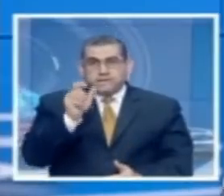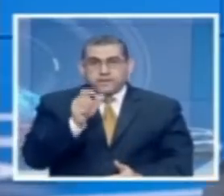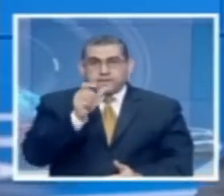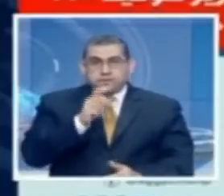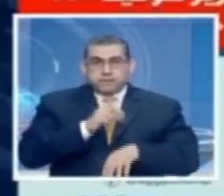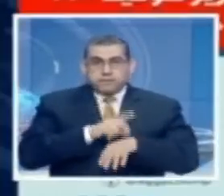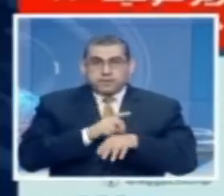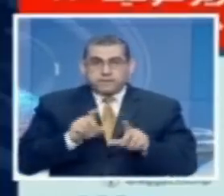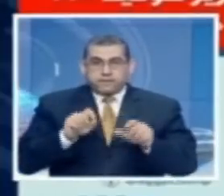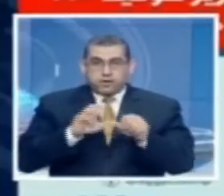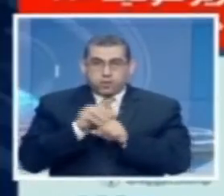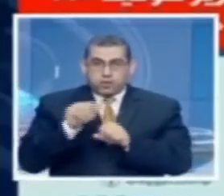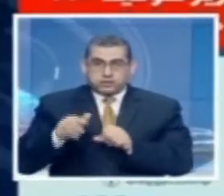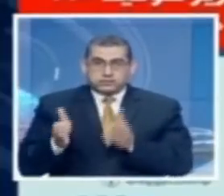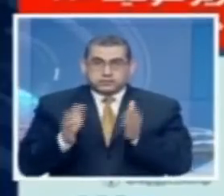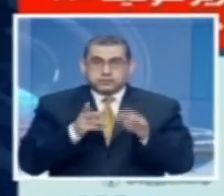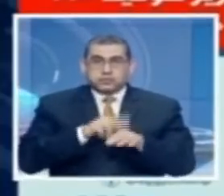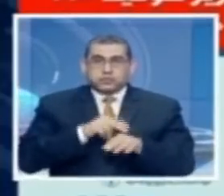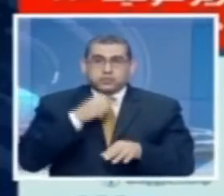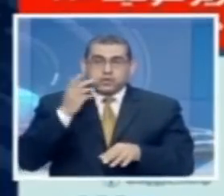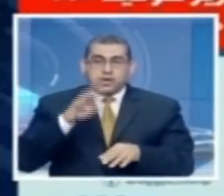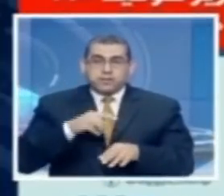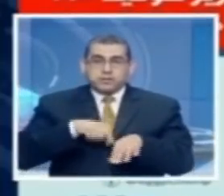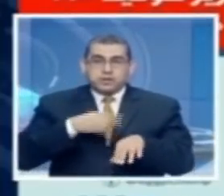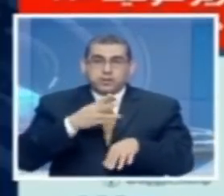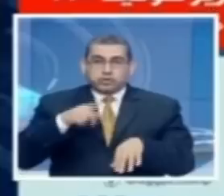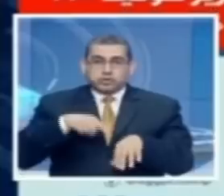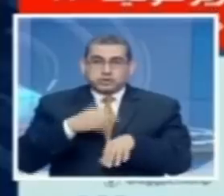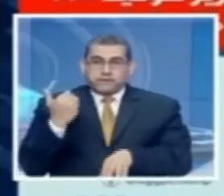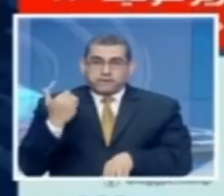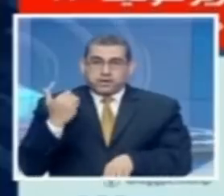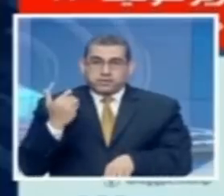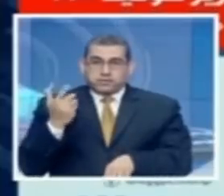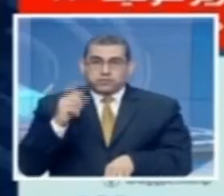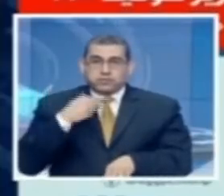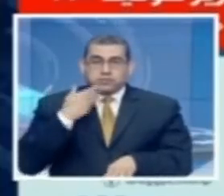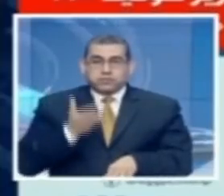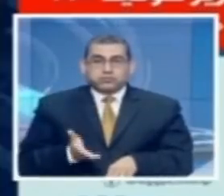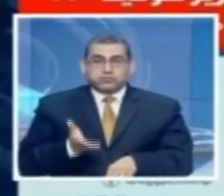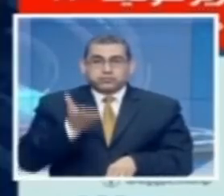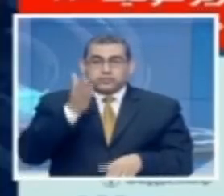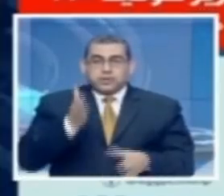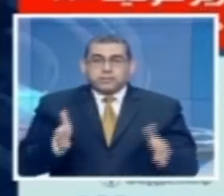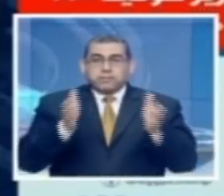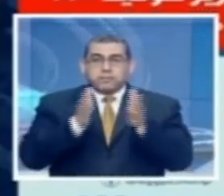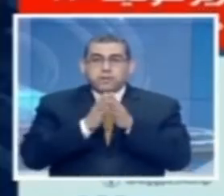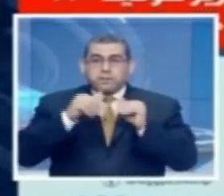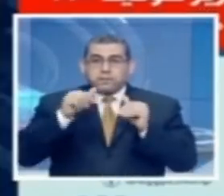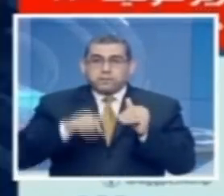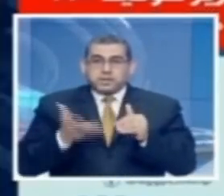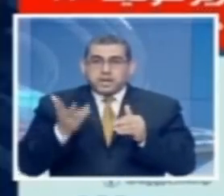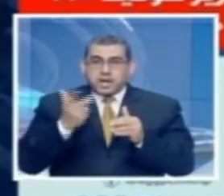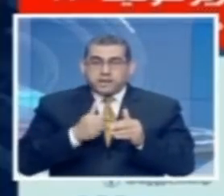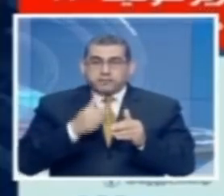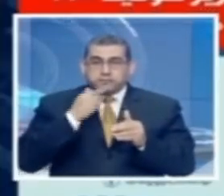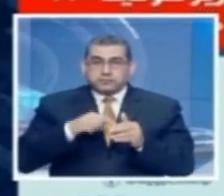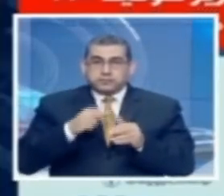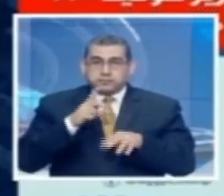1203 إصابات جديدة بفيروس كورونا المستجد في 24 ساعة الماضية، ليرتفع إجمالي حالات الإصابة